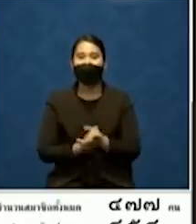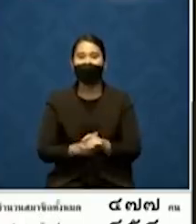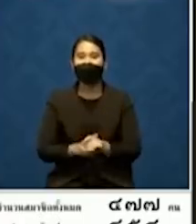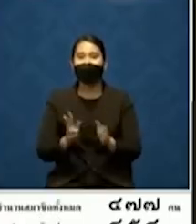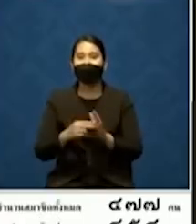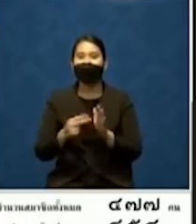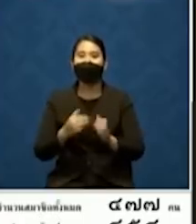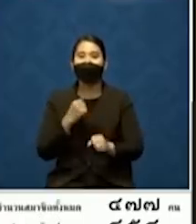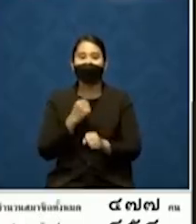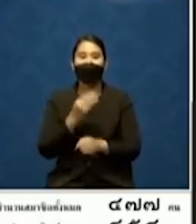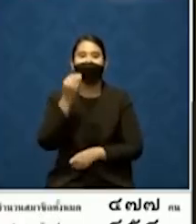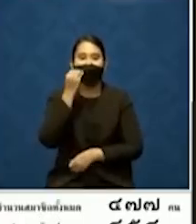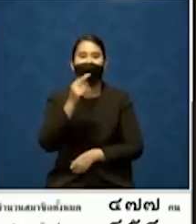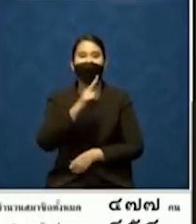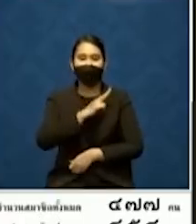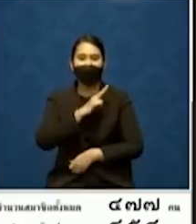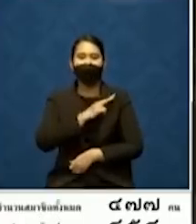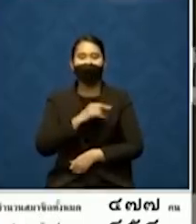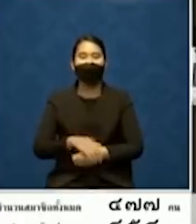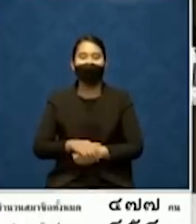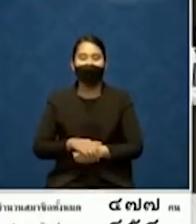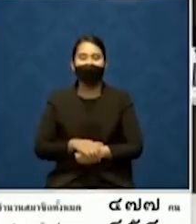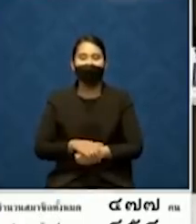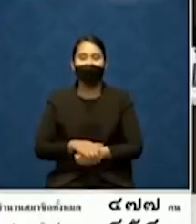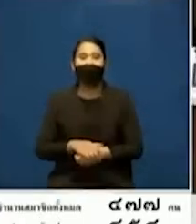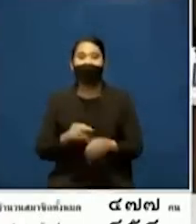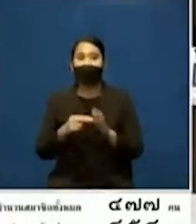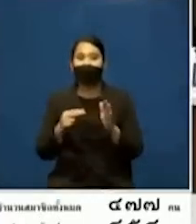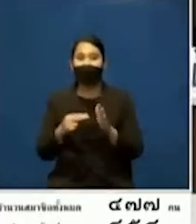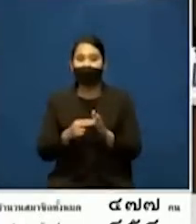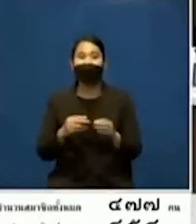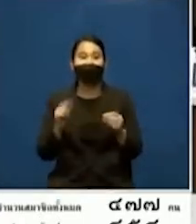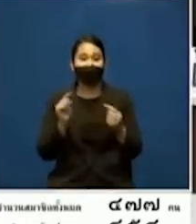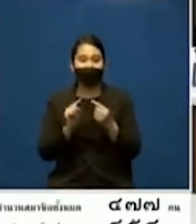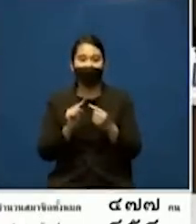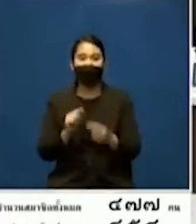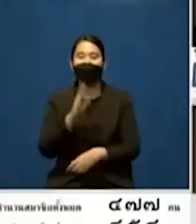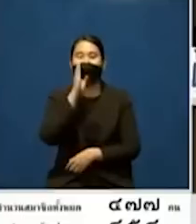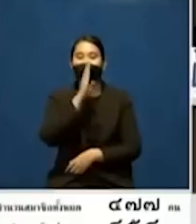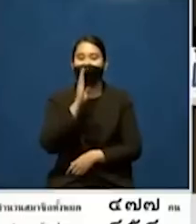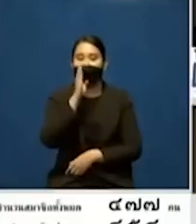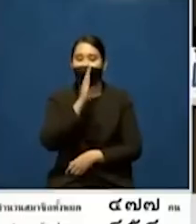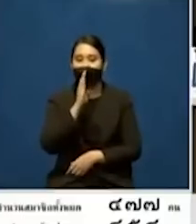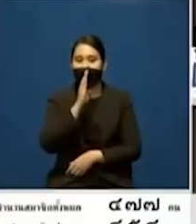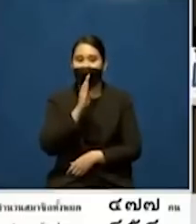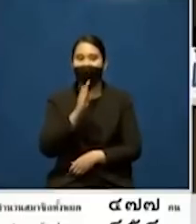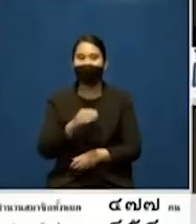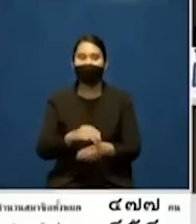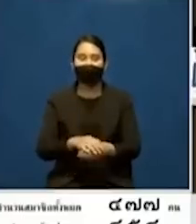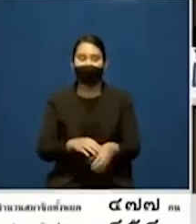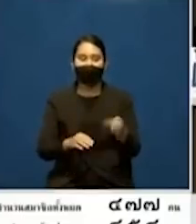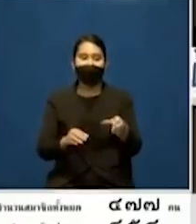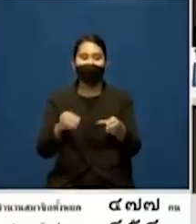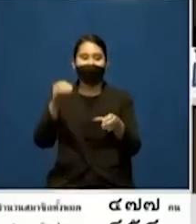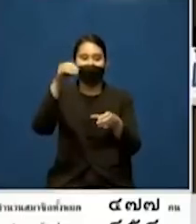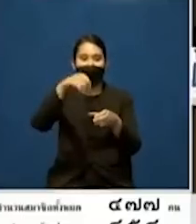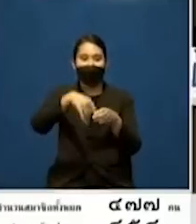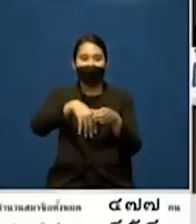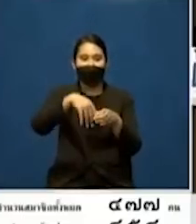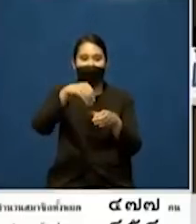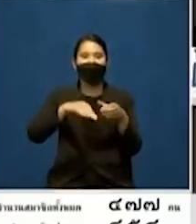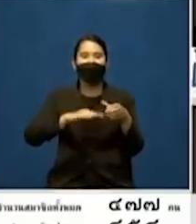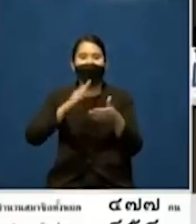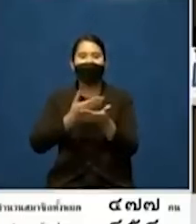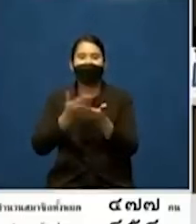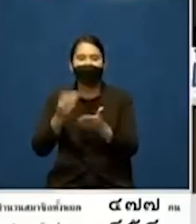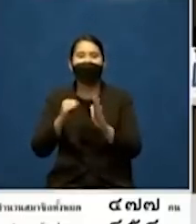ถูกไหมจะเป็นผลงานของรัฐบาลเองด้วยปลดล็อกภูมิปัญญาให้ชาวบ้านเนี่ยได้เข้าถึงการผลิตการควบ